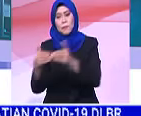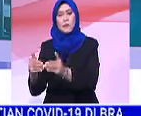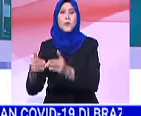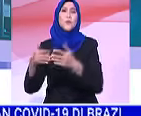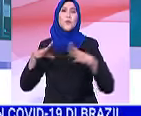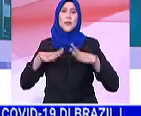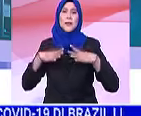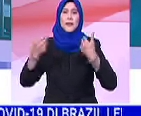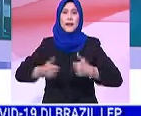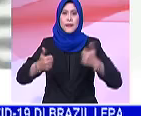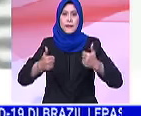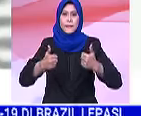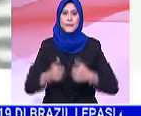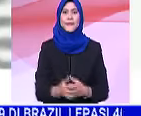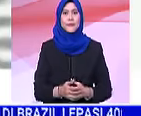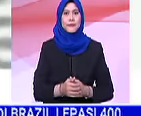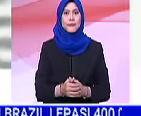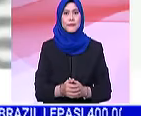Aidilfitri.